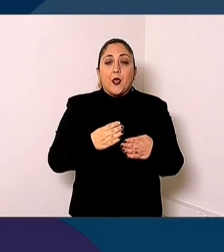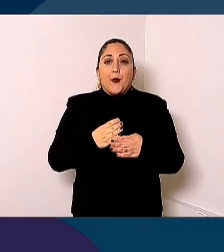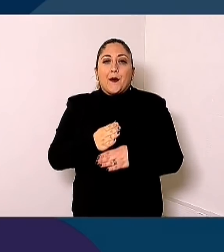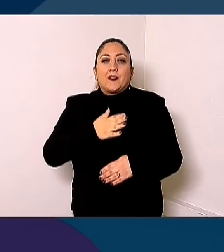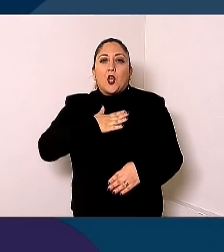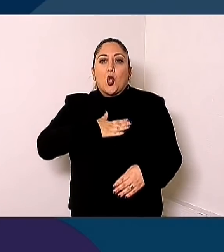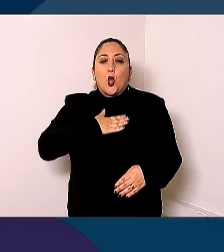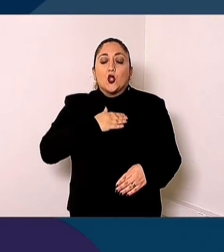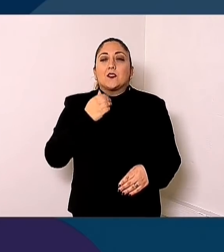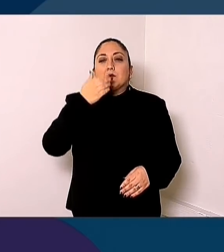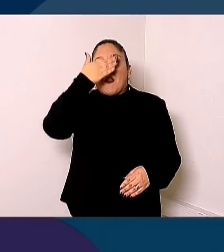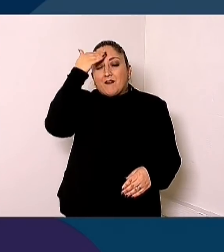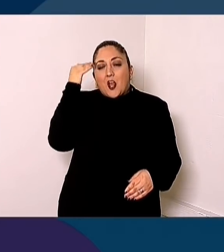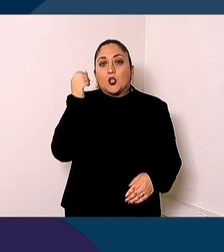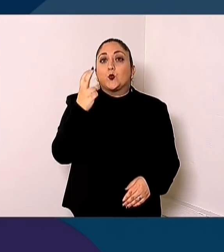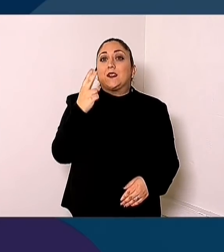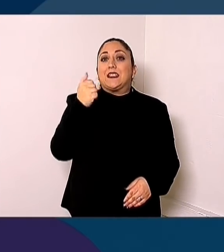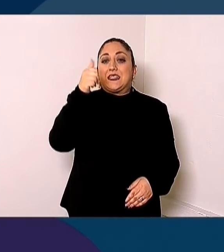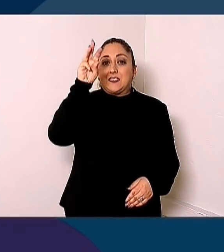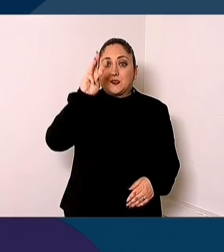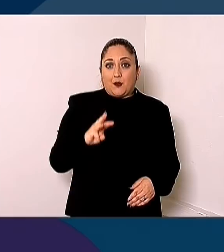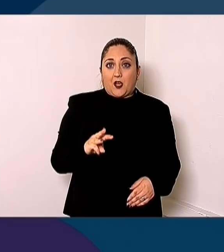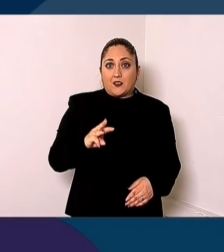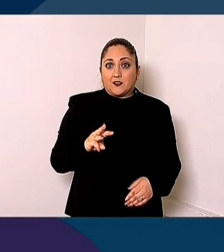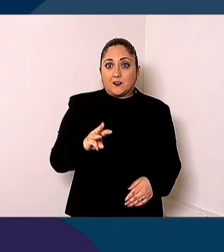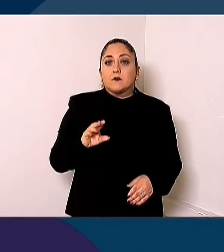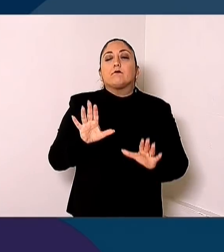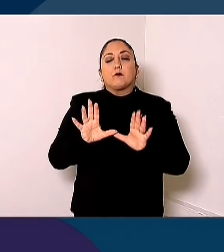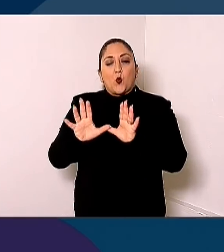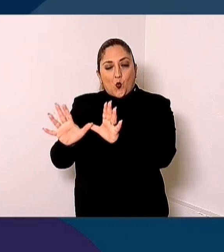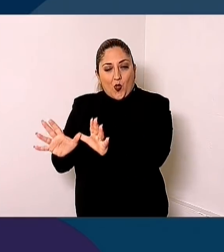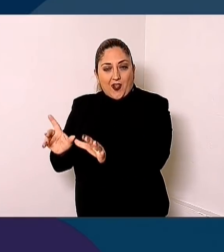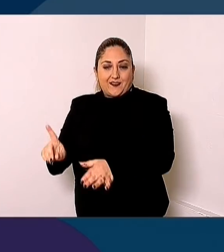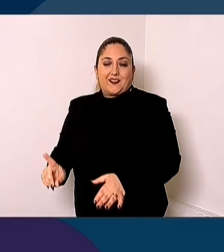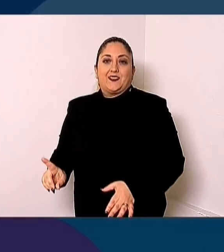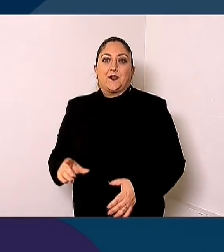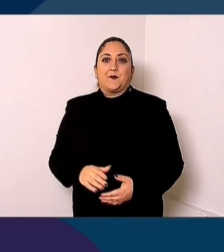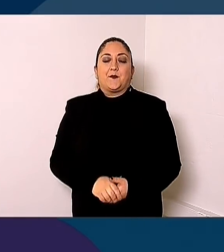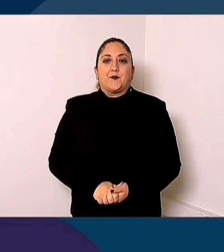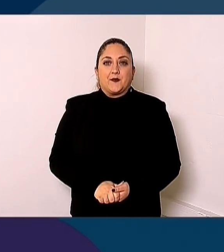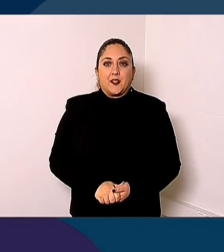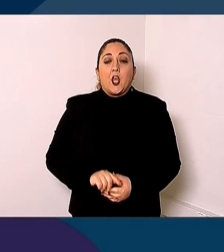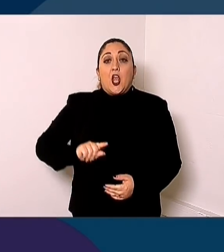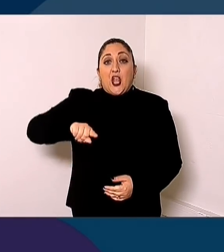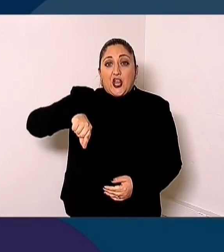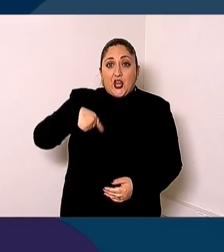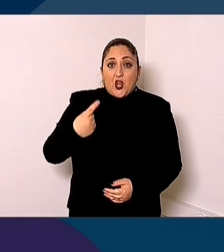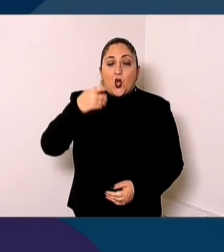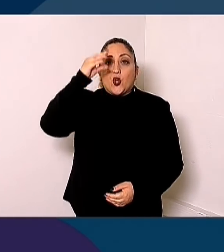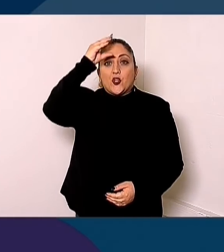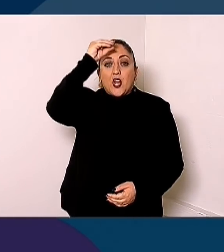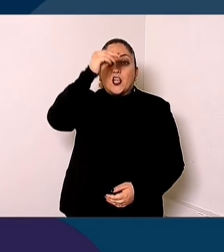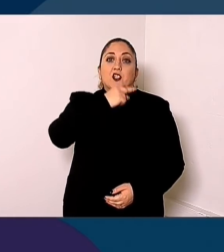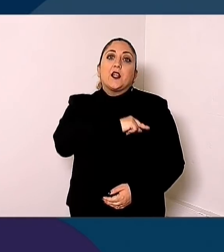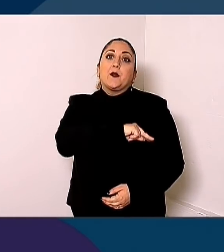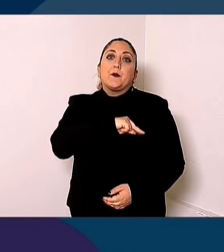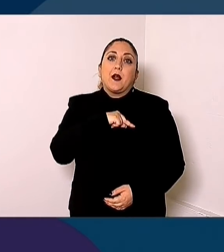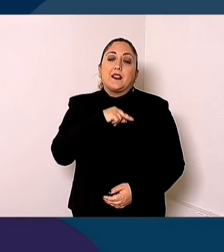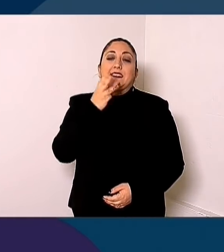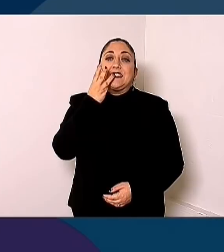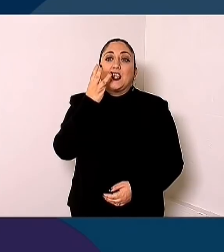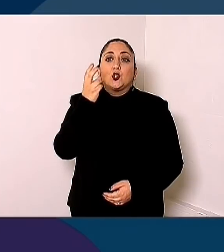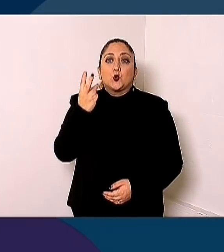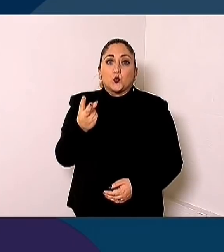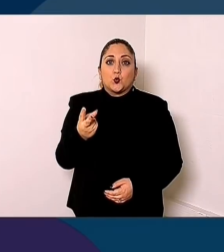bis-sintomi fis-26 ta' Marzu u kien qiegħed f'kwarantina. U każ ieħor ta' raġel Malti ta'